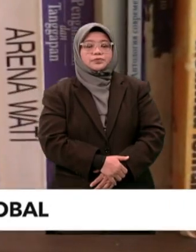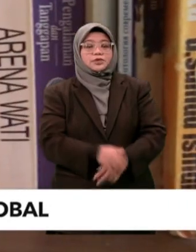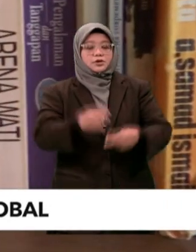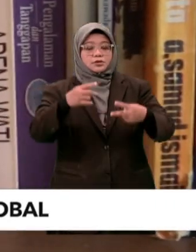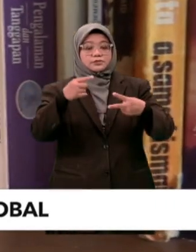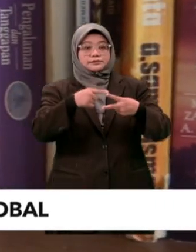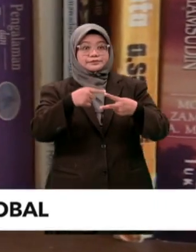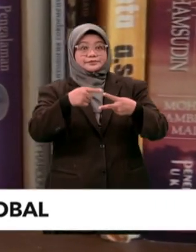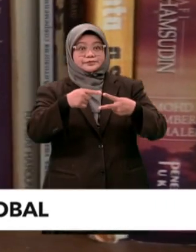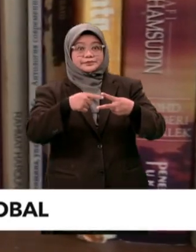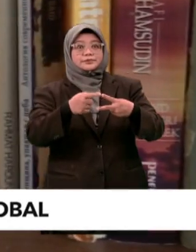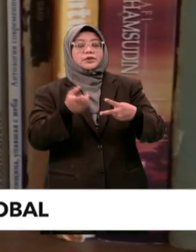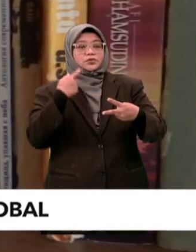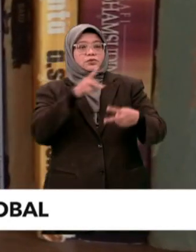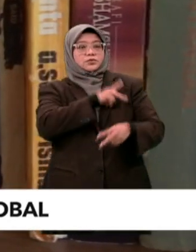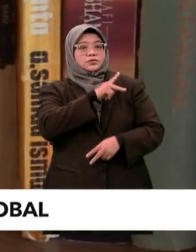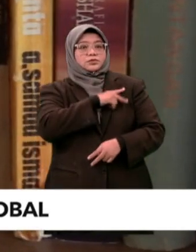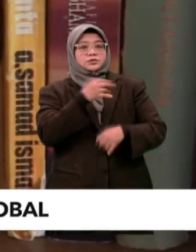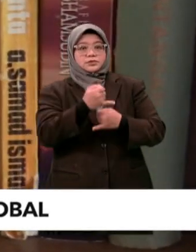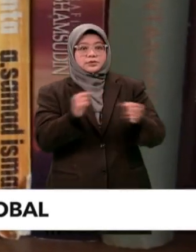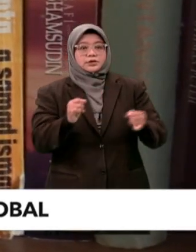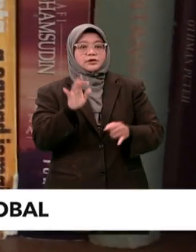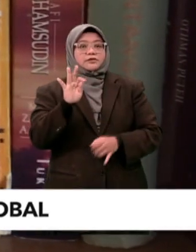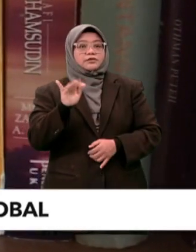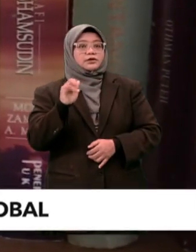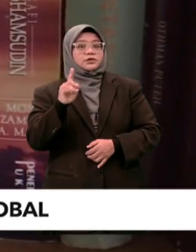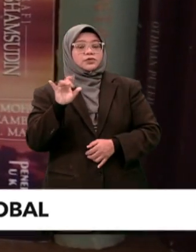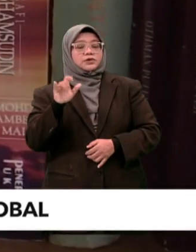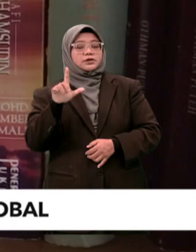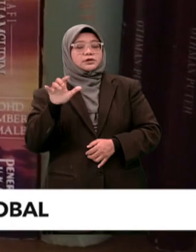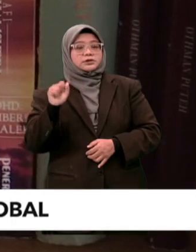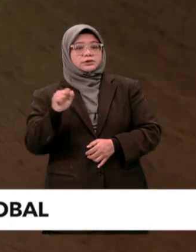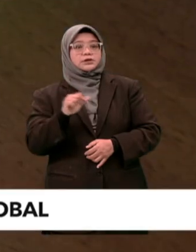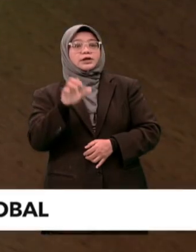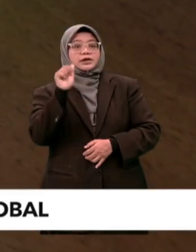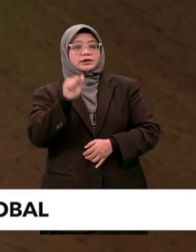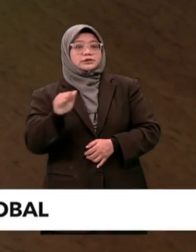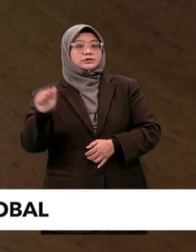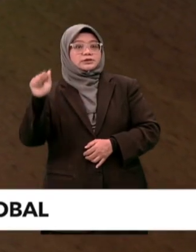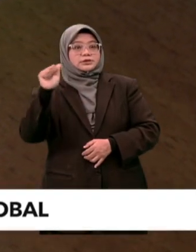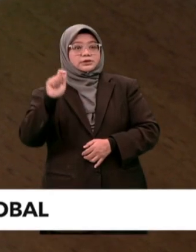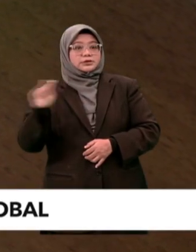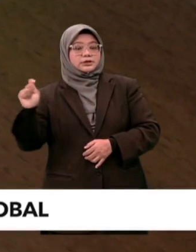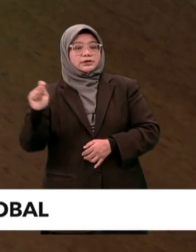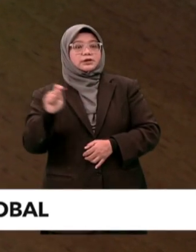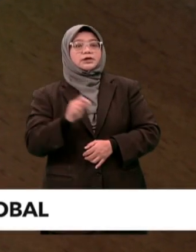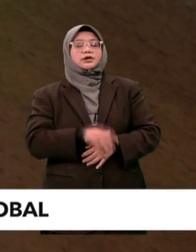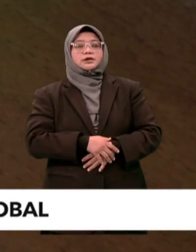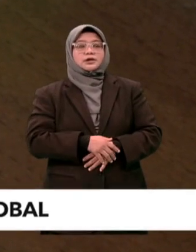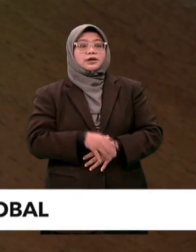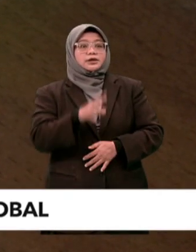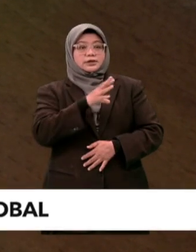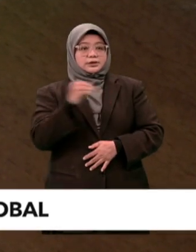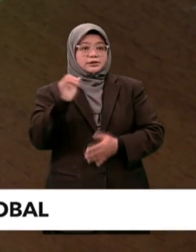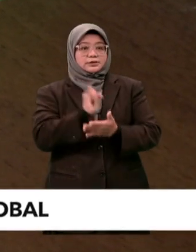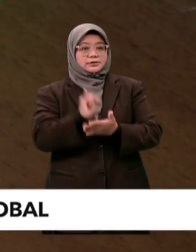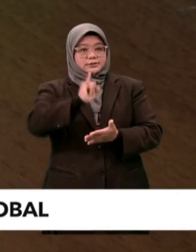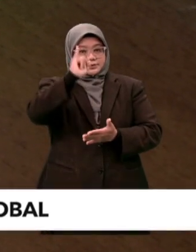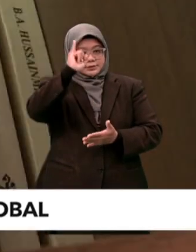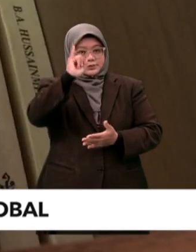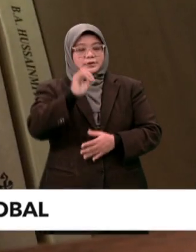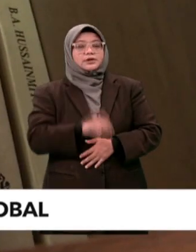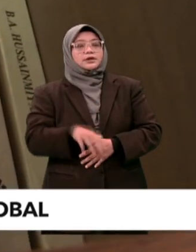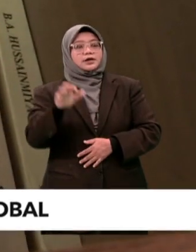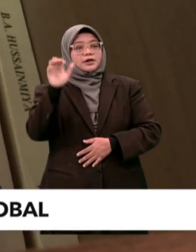yang merupakan ketua jabatan filologi negara-negara Asia Tenggara Korea dan Mongolia dan